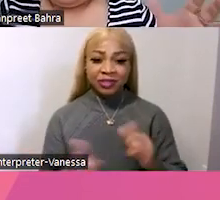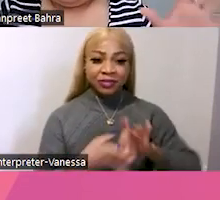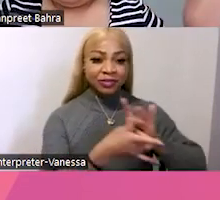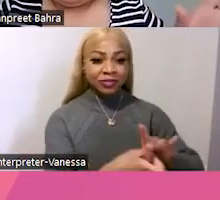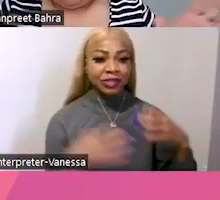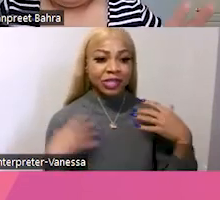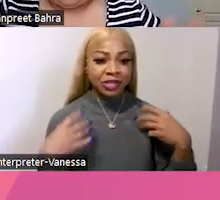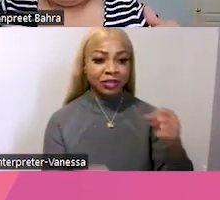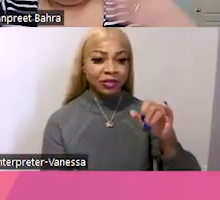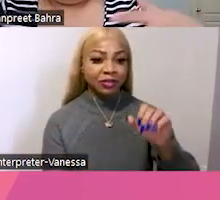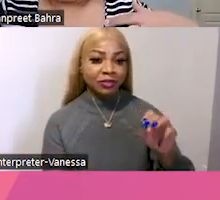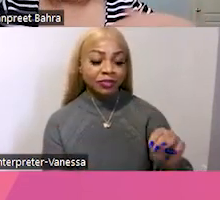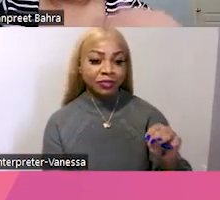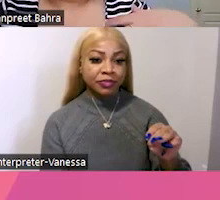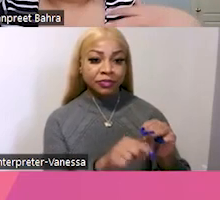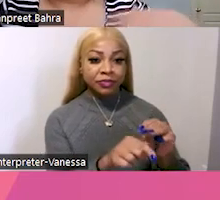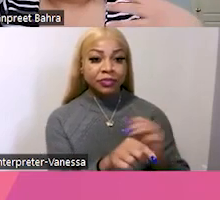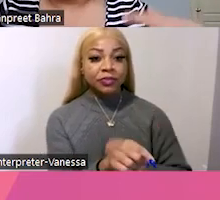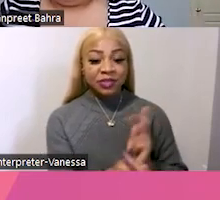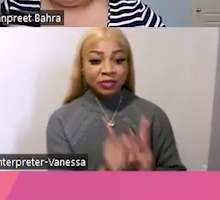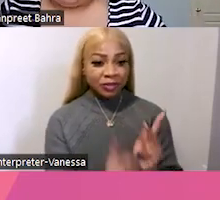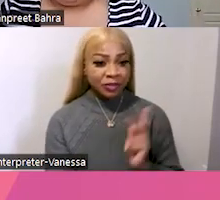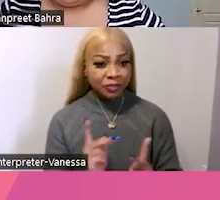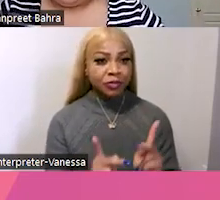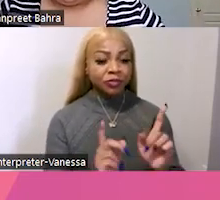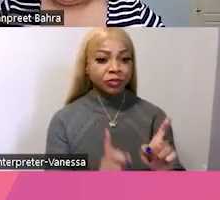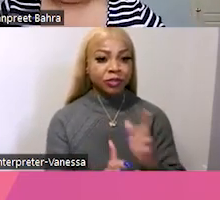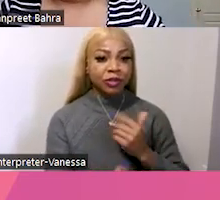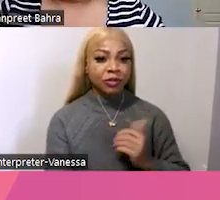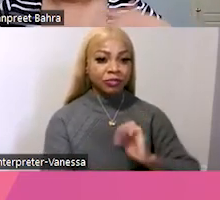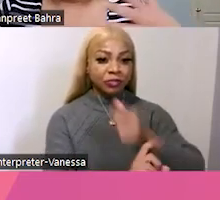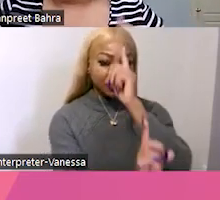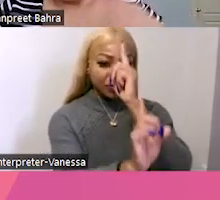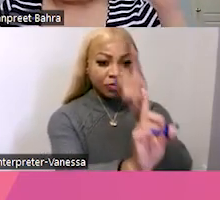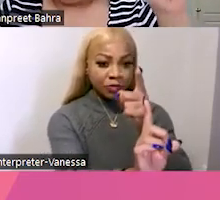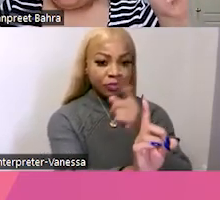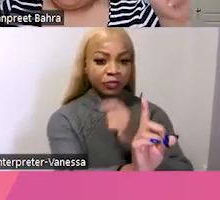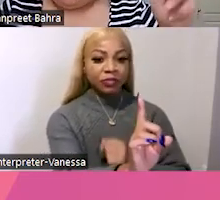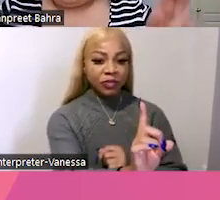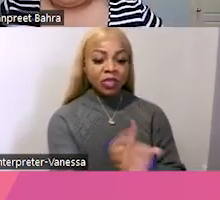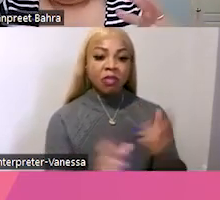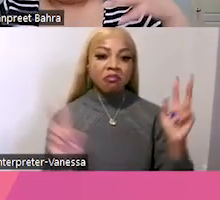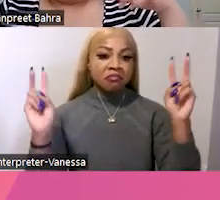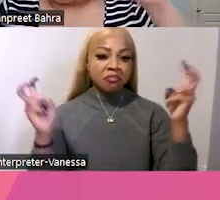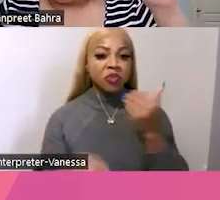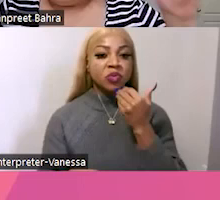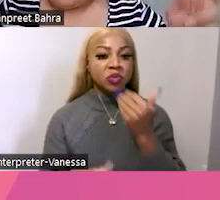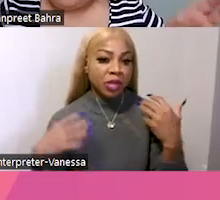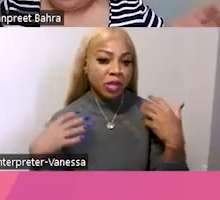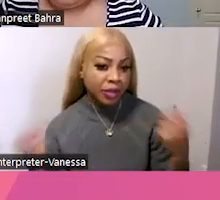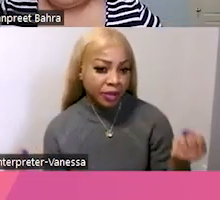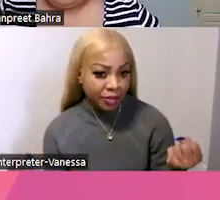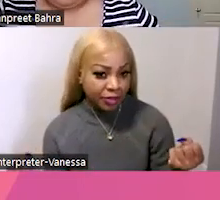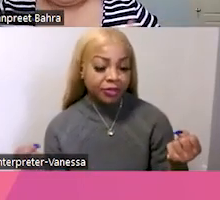toujours, ça prend racine dans la notion de santéisme toujours, et où il faut donc